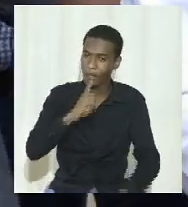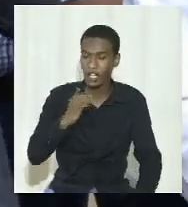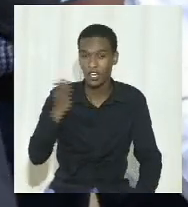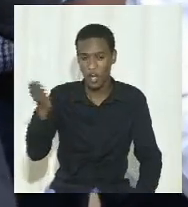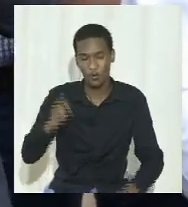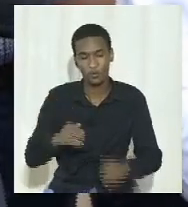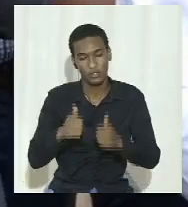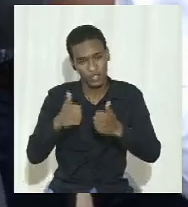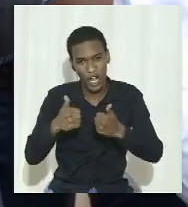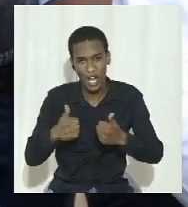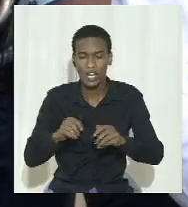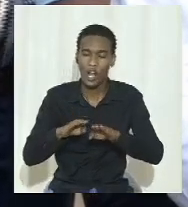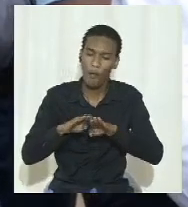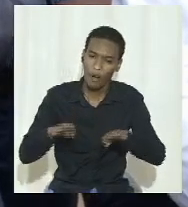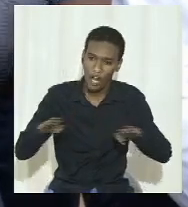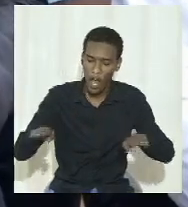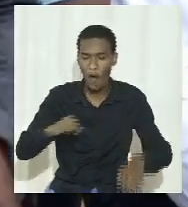misy ny